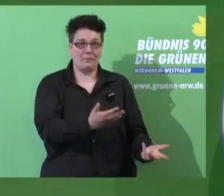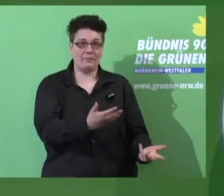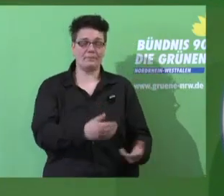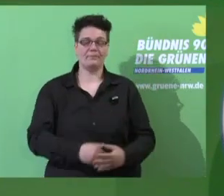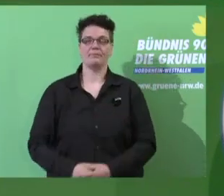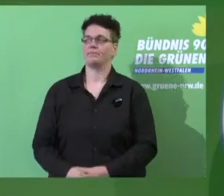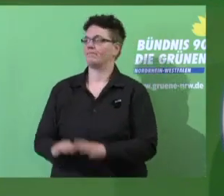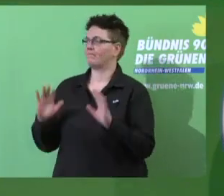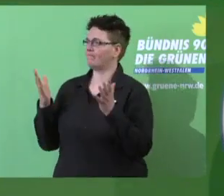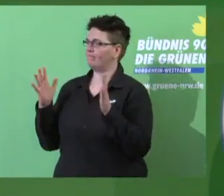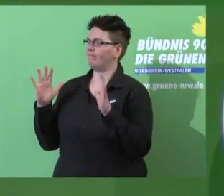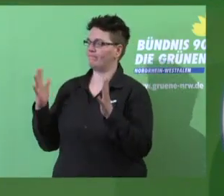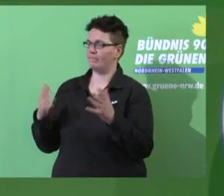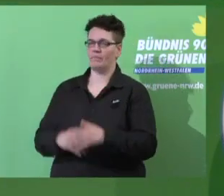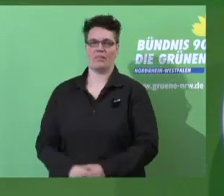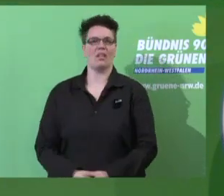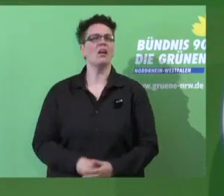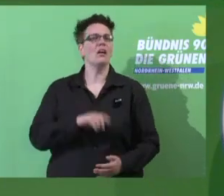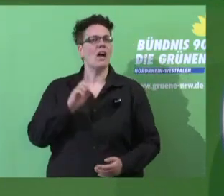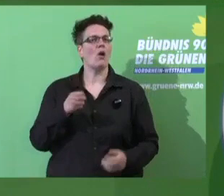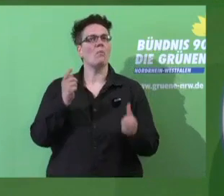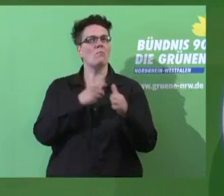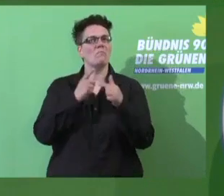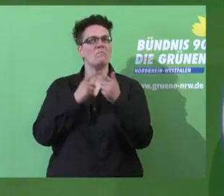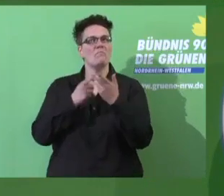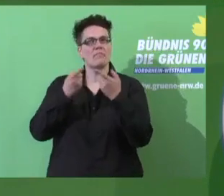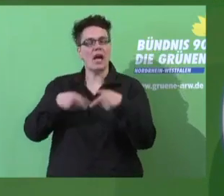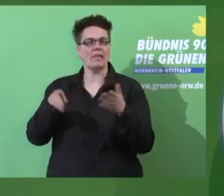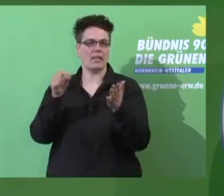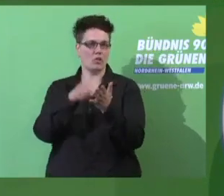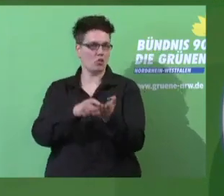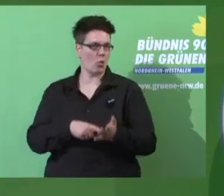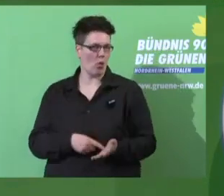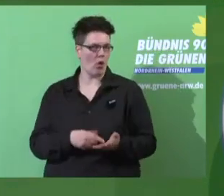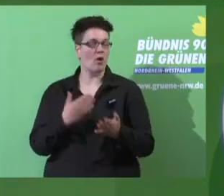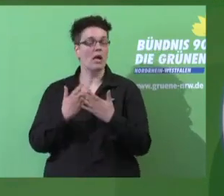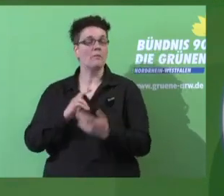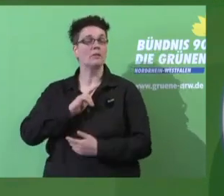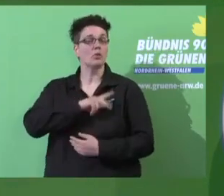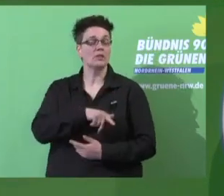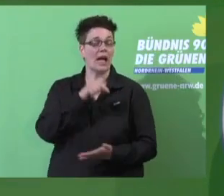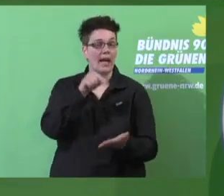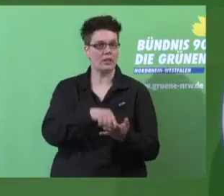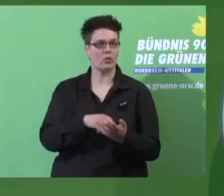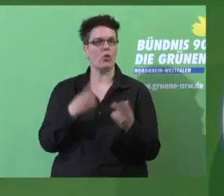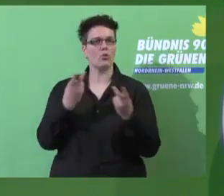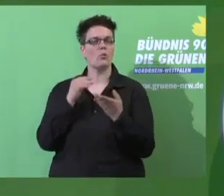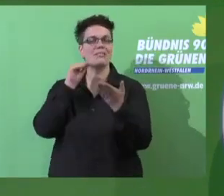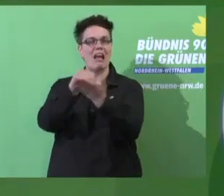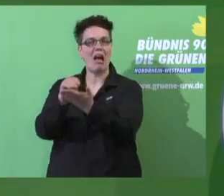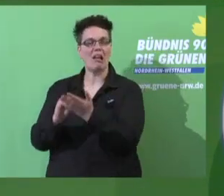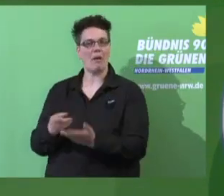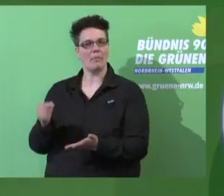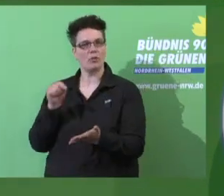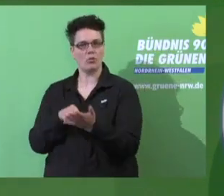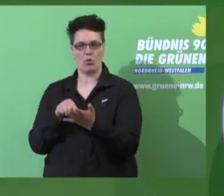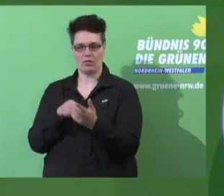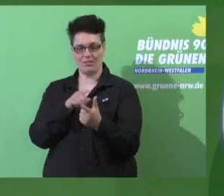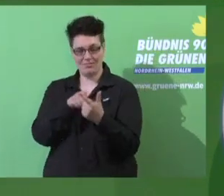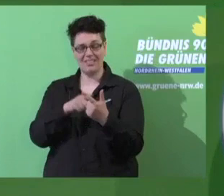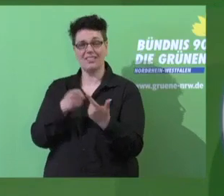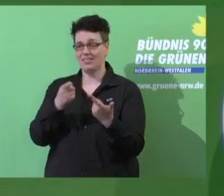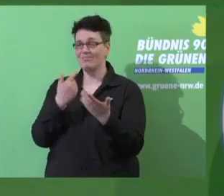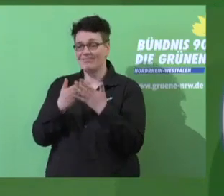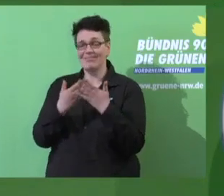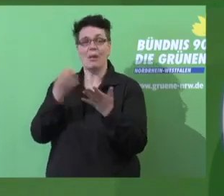Es gibt allerdings auch eine Reihe weiterer Gründe. Es gibt soziale Gründe und Teilhabegründe, warum wir zu einer anderen Verkehrspolitik kommen müssen.